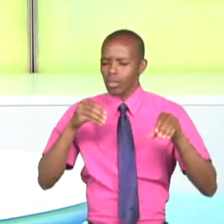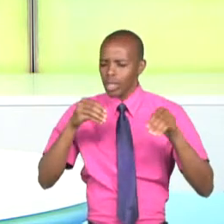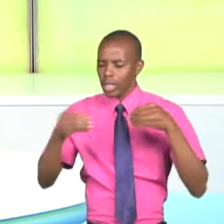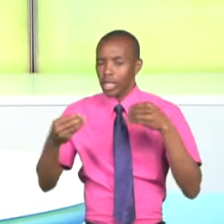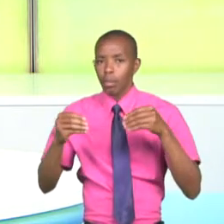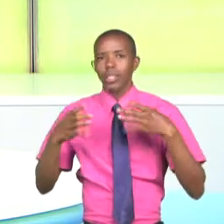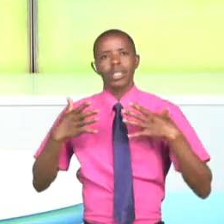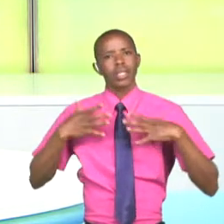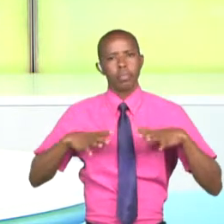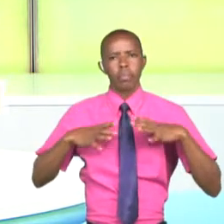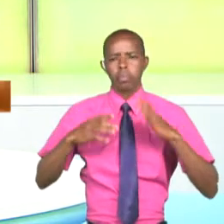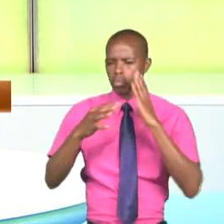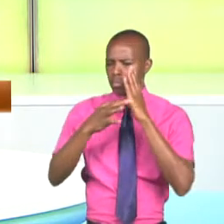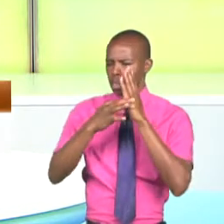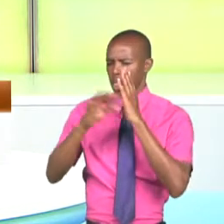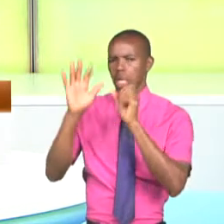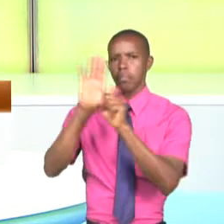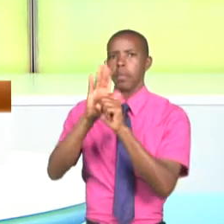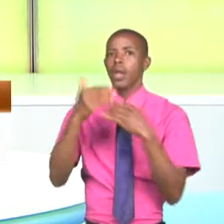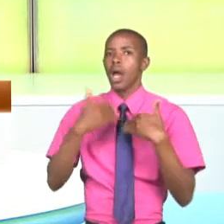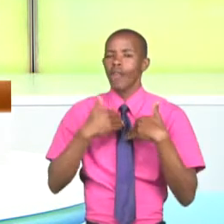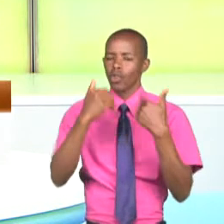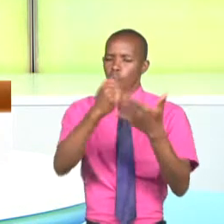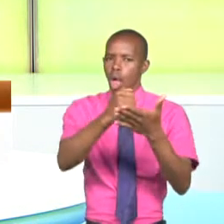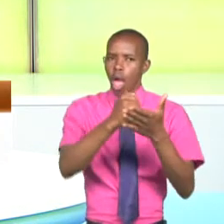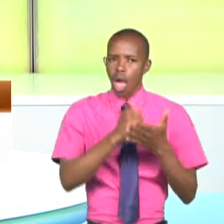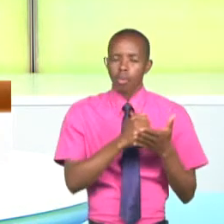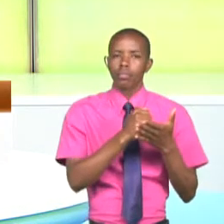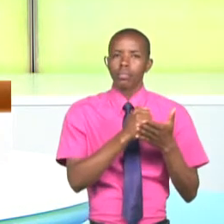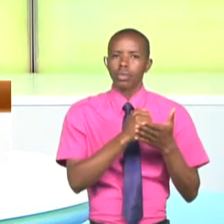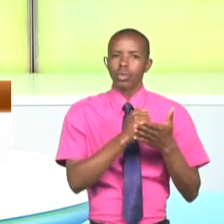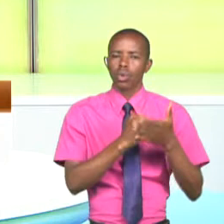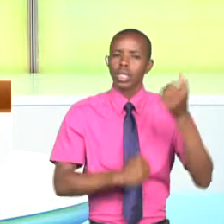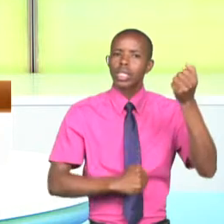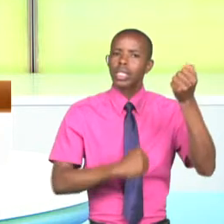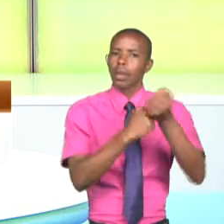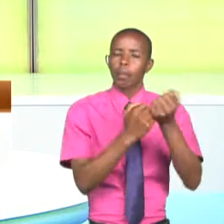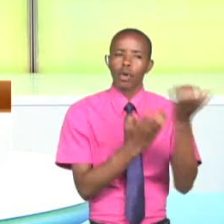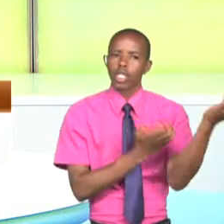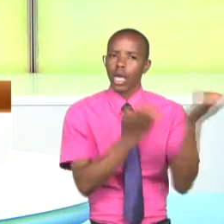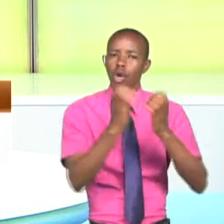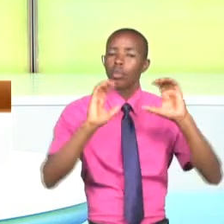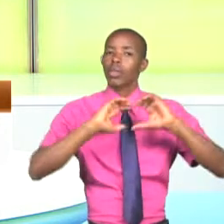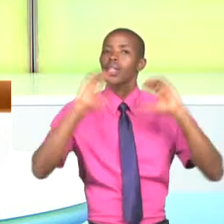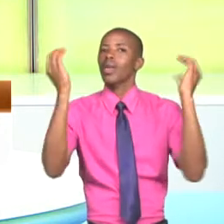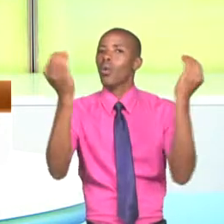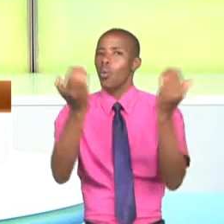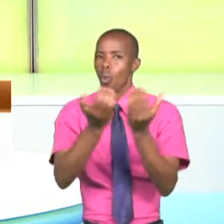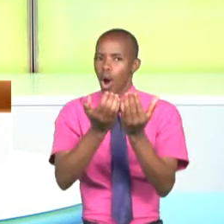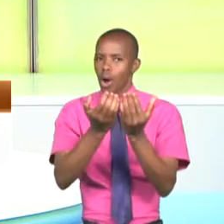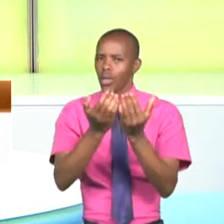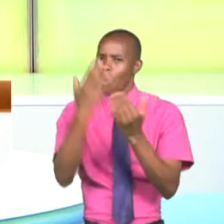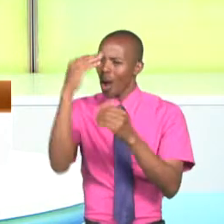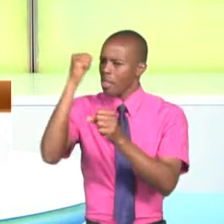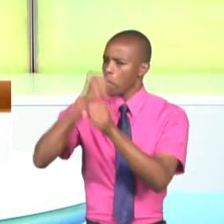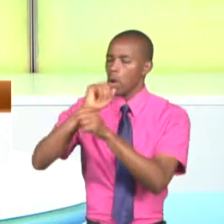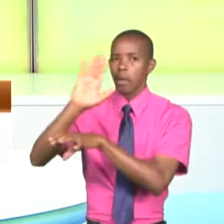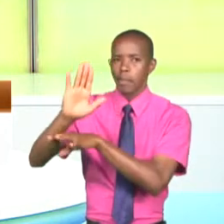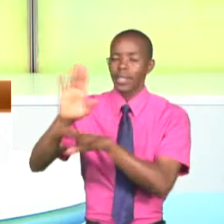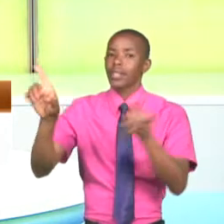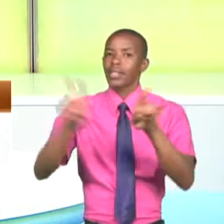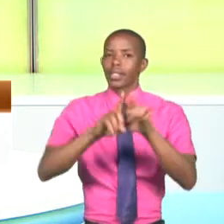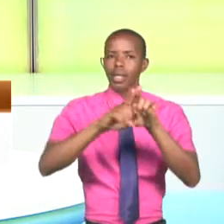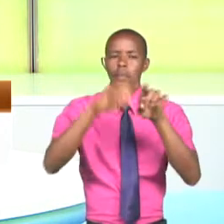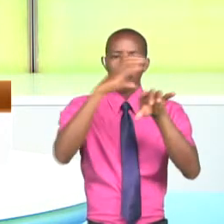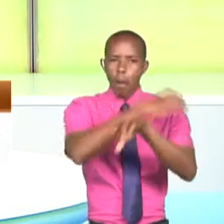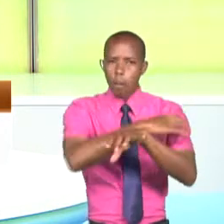maumbile wamejaliwa talanta ambazo zinasaidia kwa kuimarisha na kuinua uchumi ulimwenguni kwa juhudi zao na uwezo